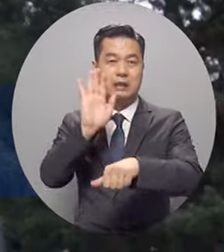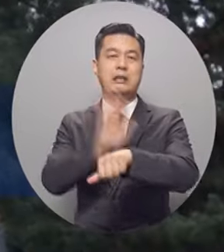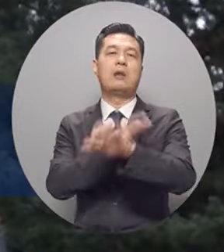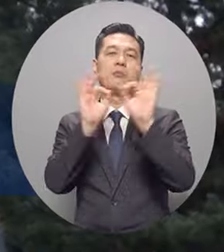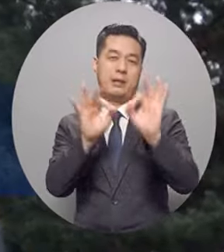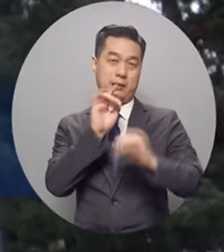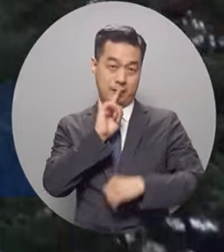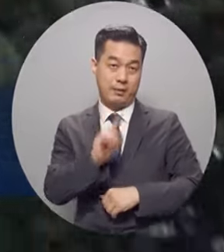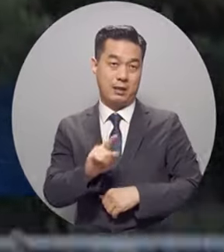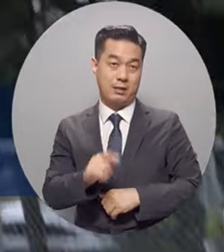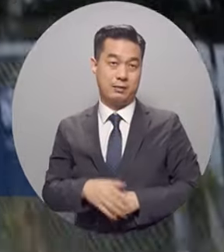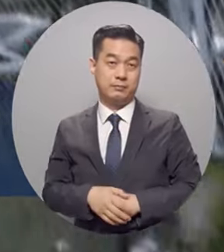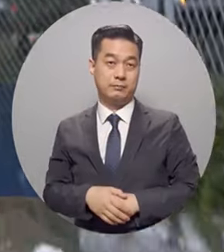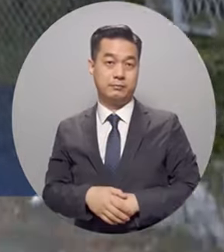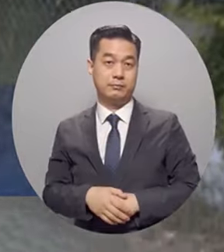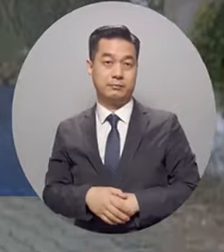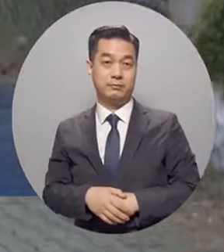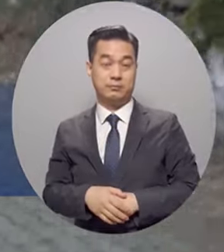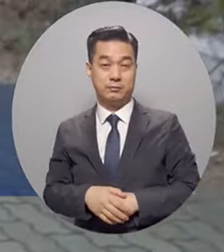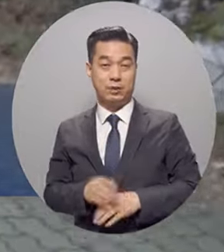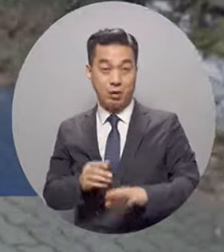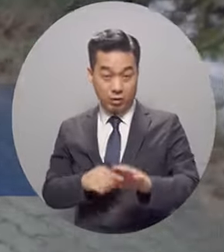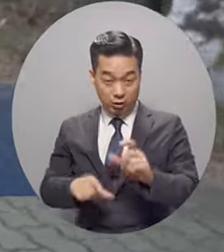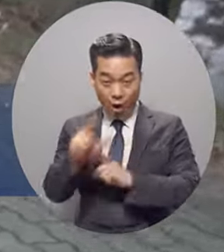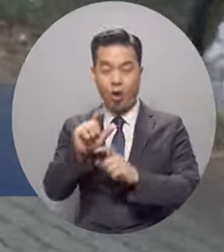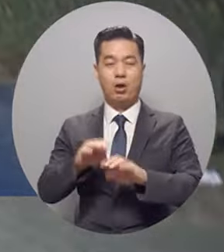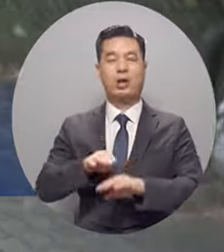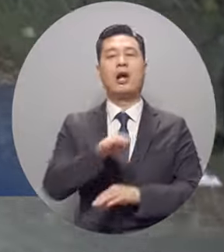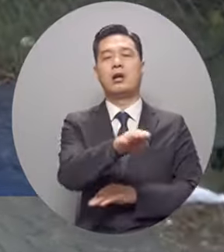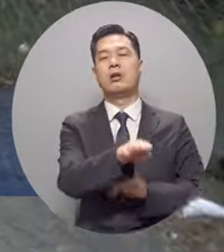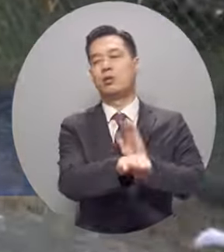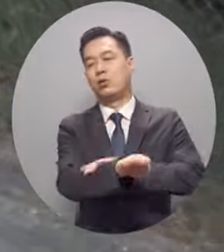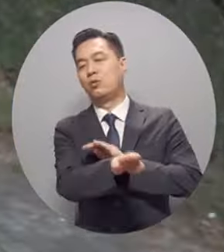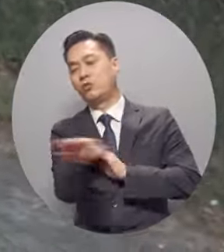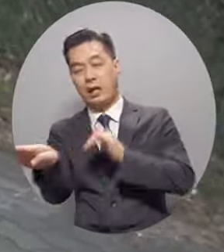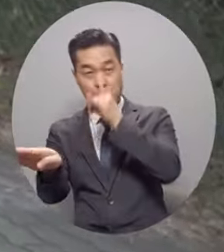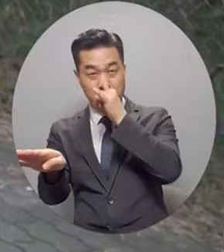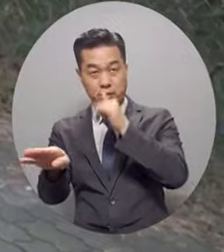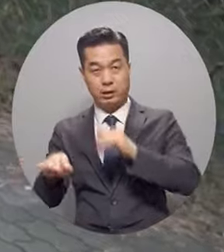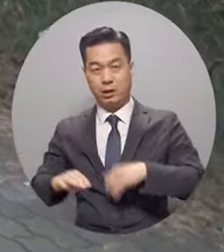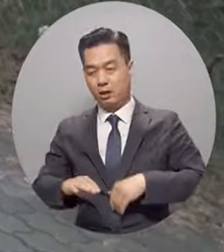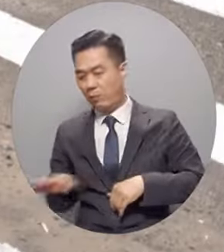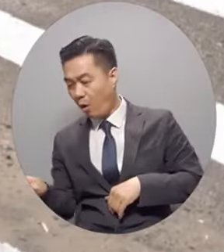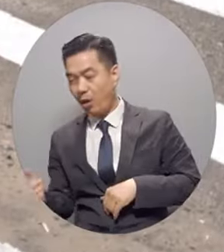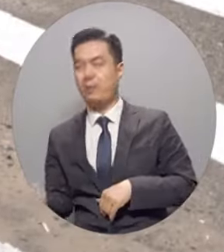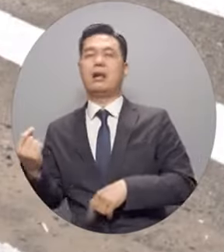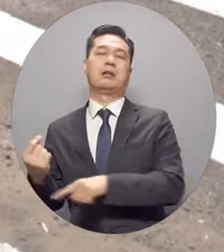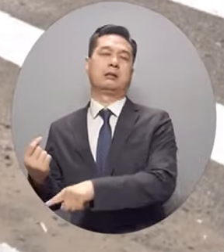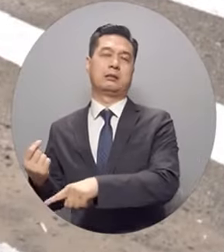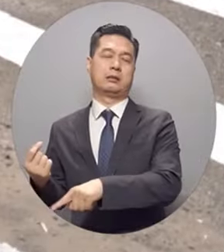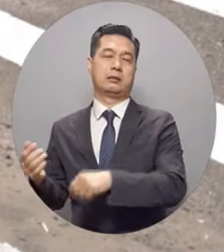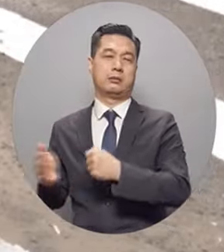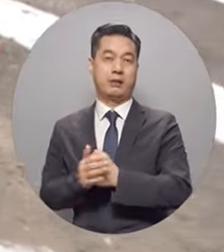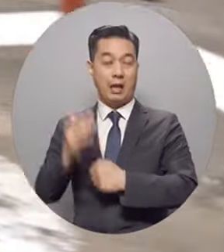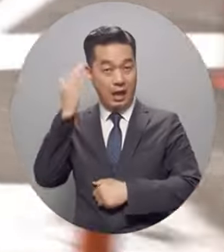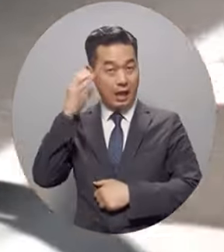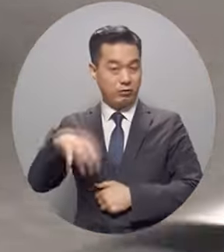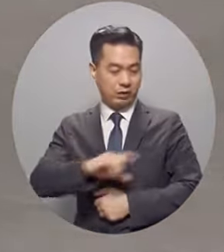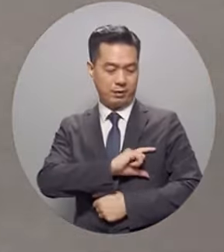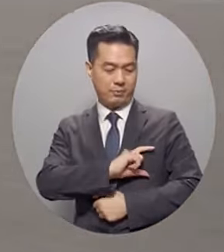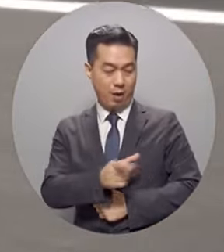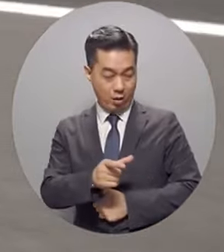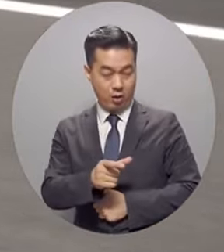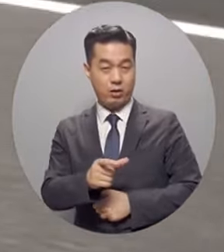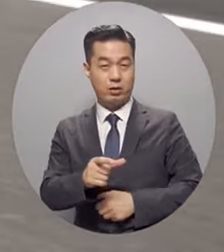내비는 뭐 직진을 좀 더 가서 우회하라 그랬는데 그 앞에서 회 해버리고 경찰은 경차 운전자가 한국에서 발급받은 운전